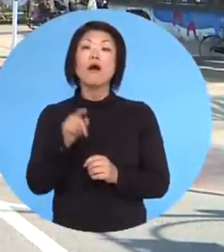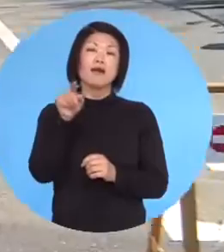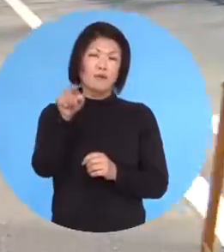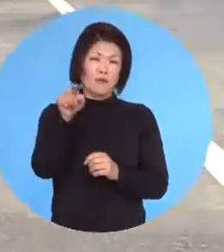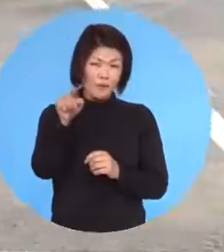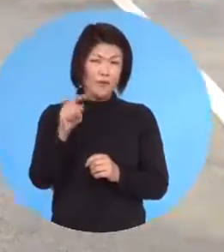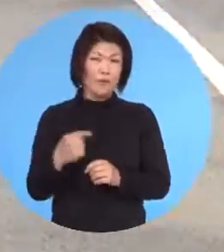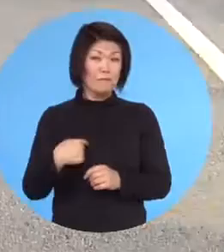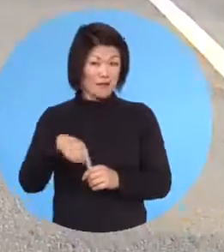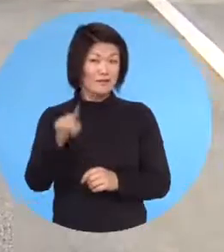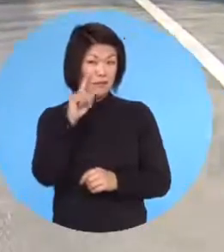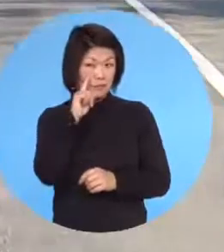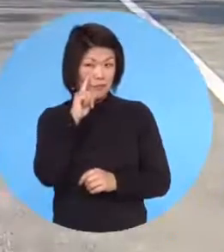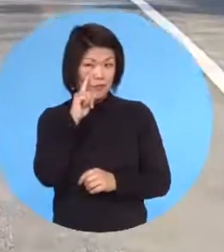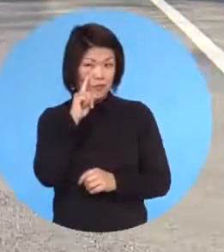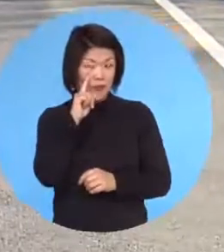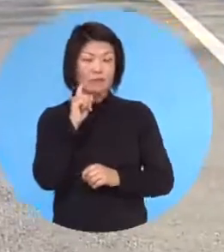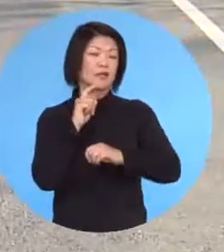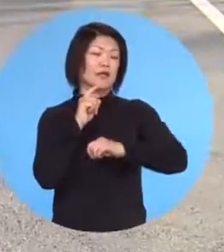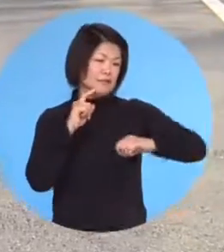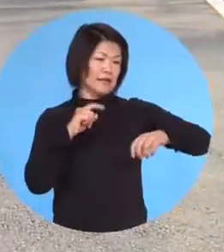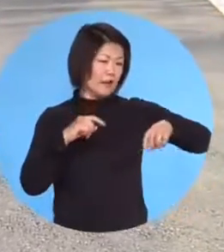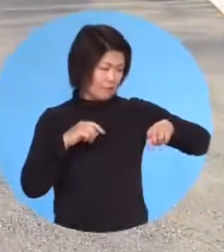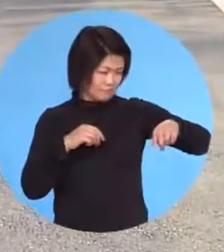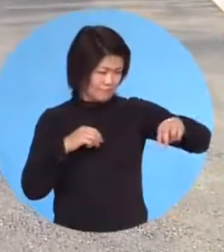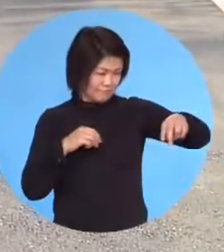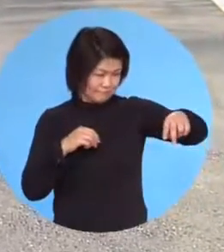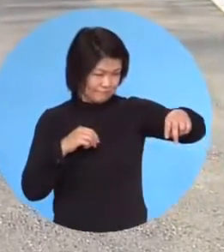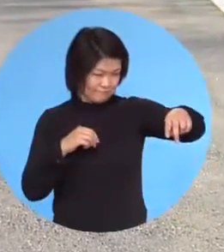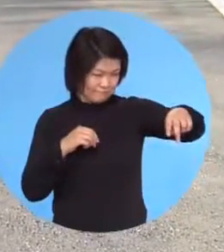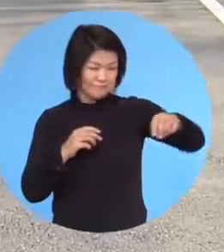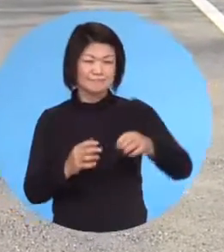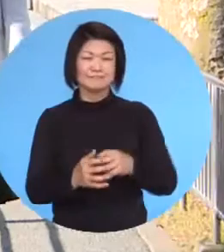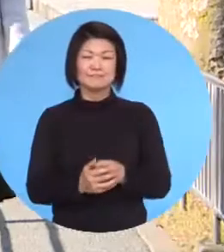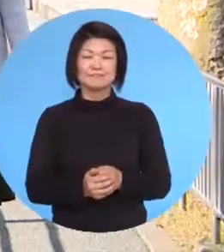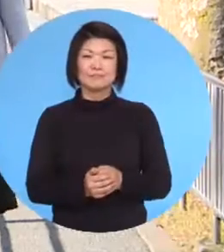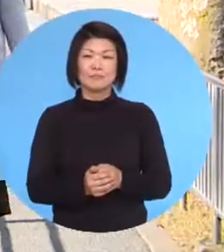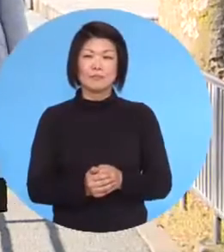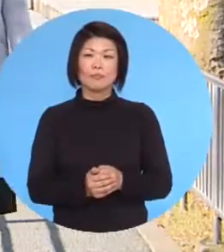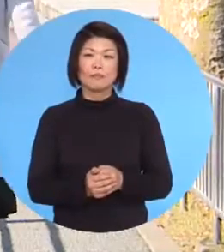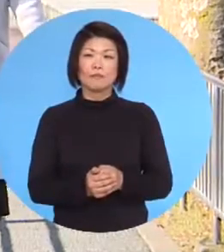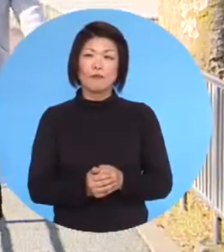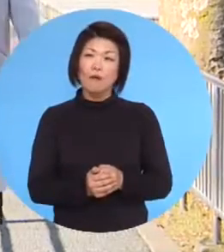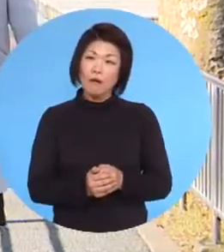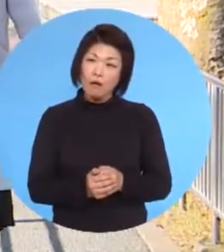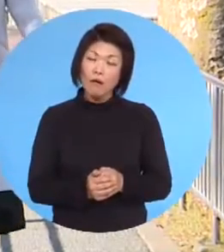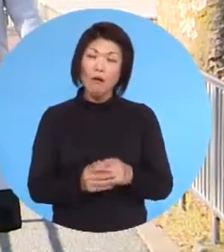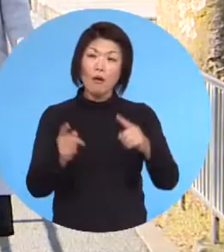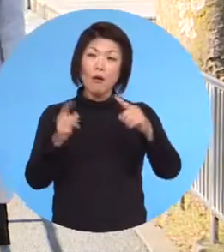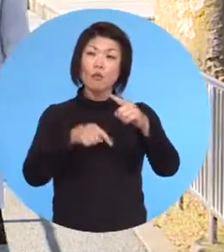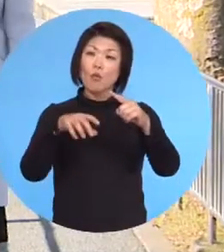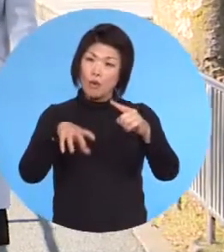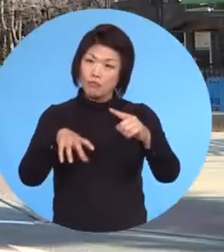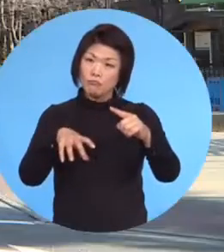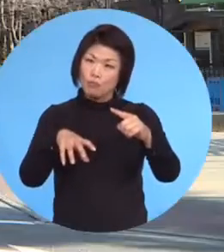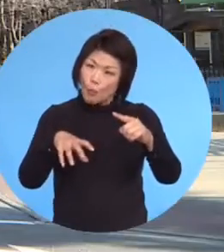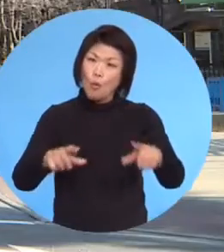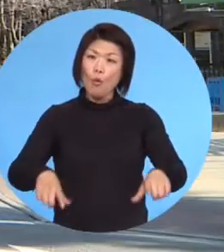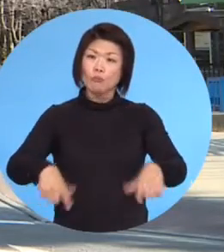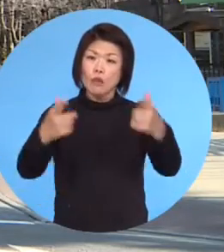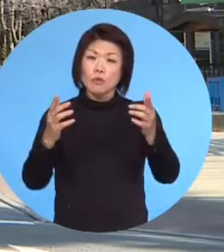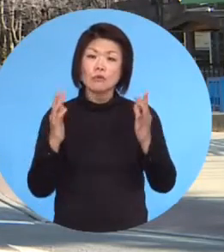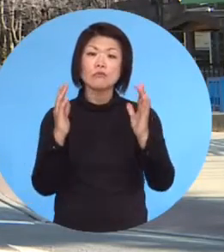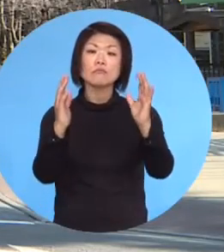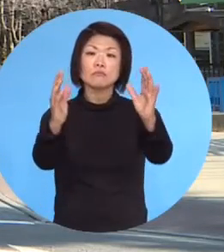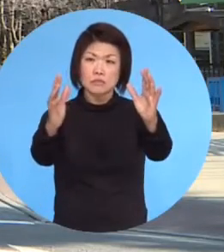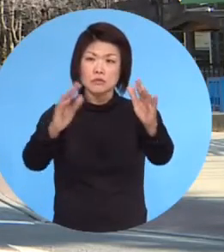ここですね。行ってみましょう。左側通行、いやー、公園とはいえこの並木道、本